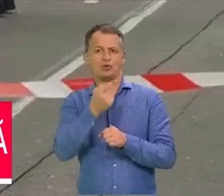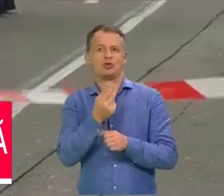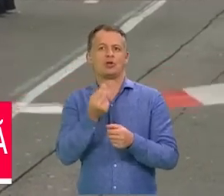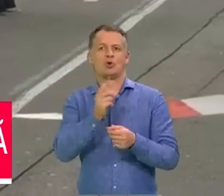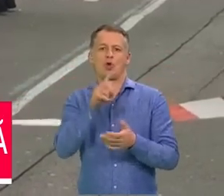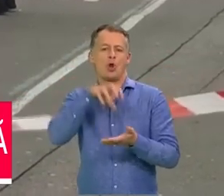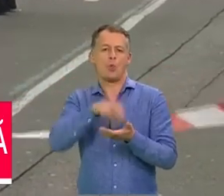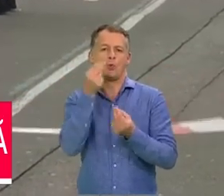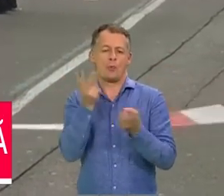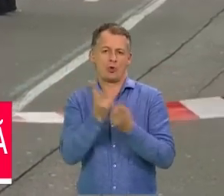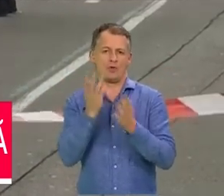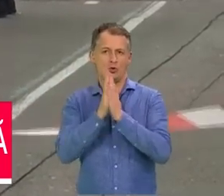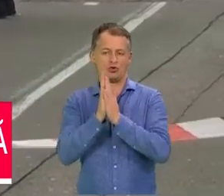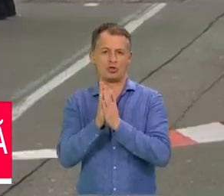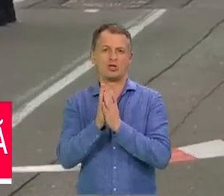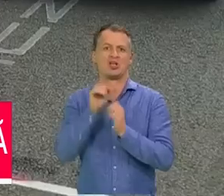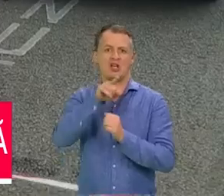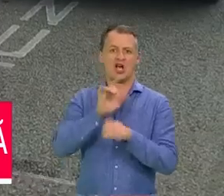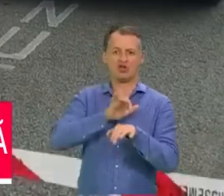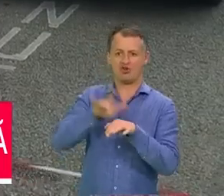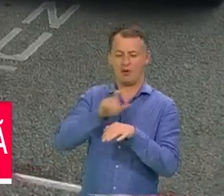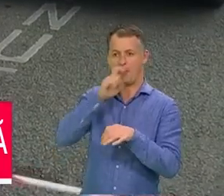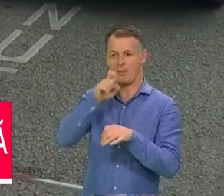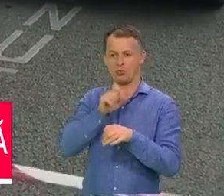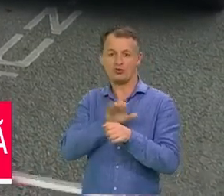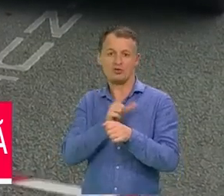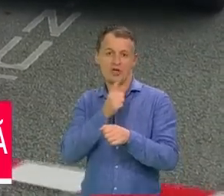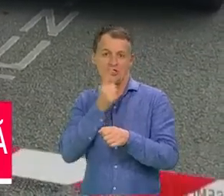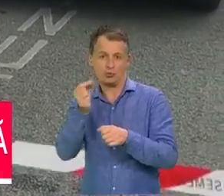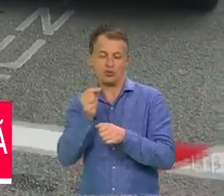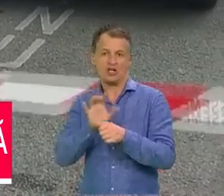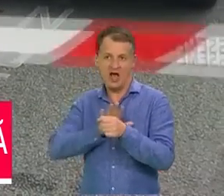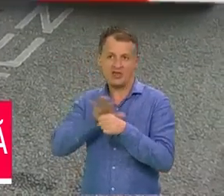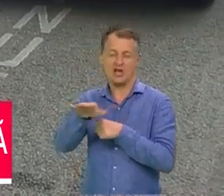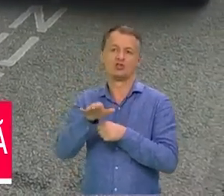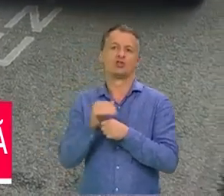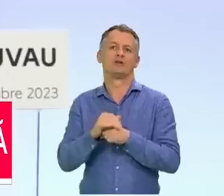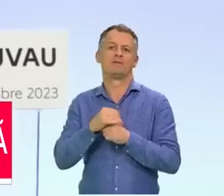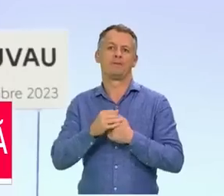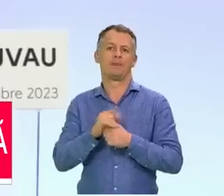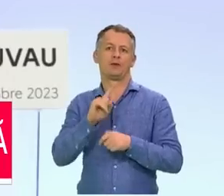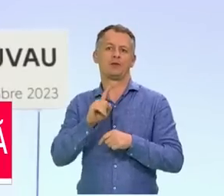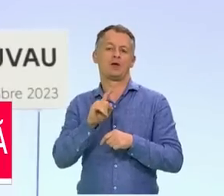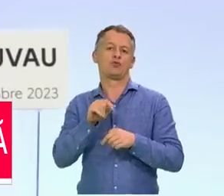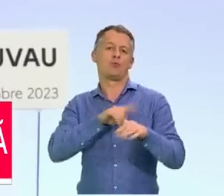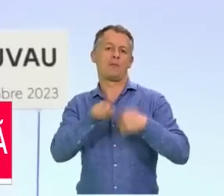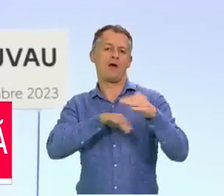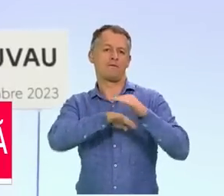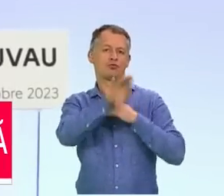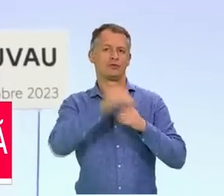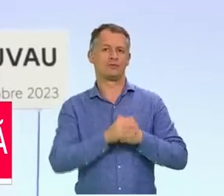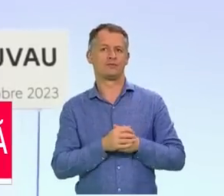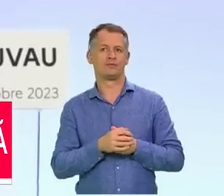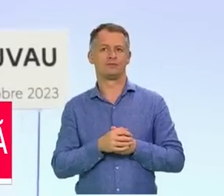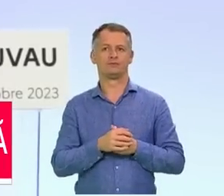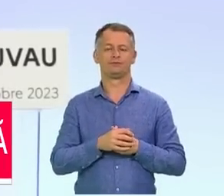Akbar și a încercat să-l înjunghie. Nu a reușit din fericire și a fost prins la scurt timp. Le djihadisme de passage à l'acte est évident